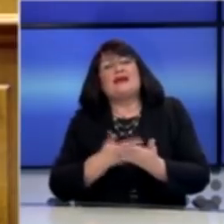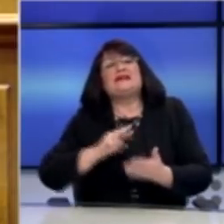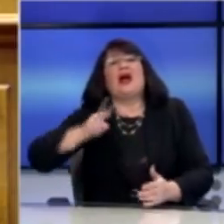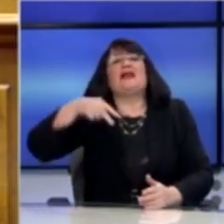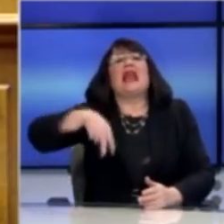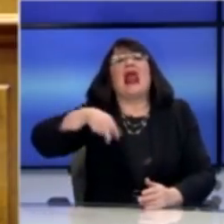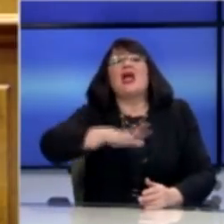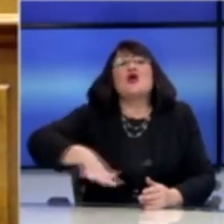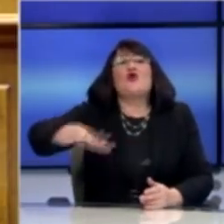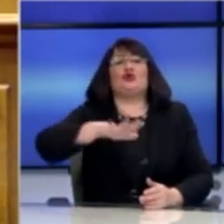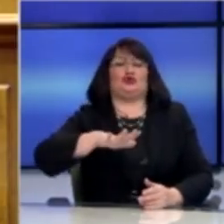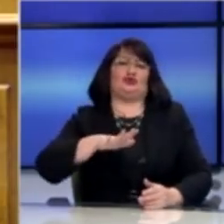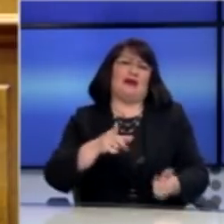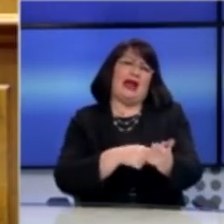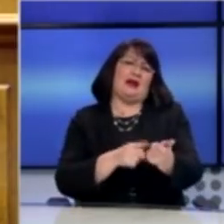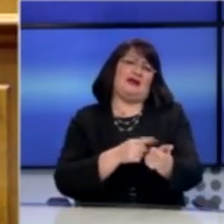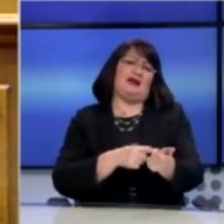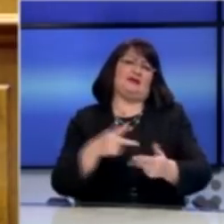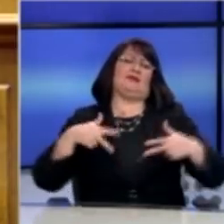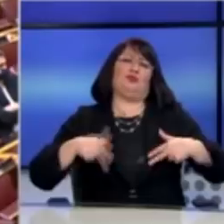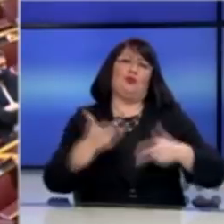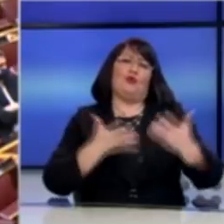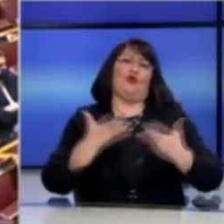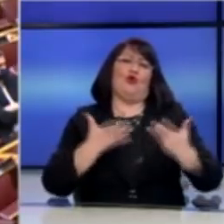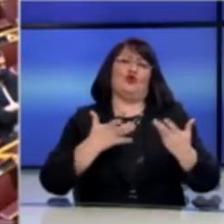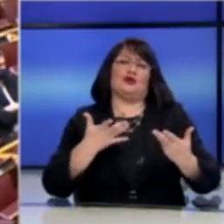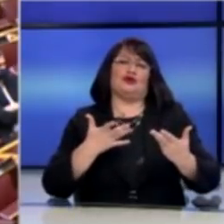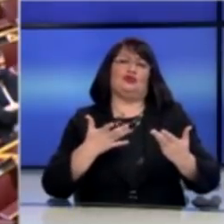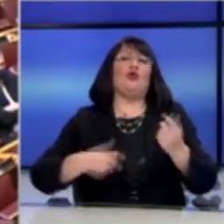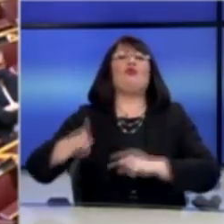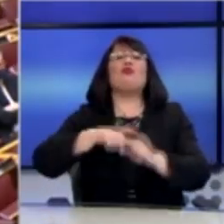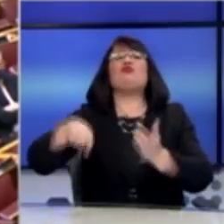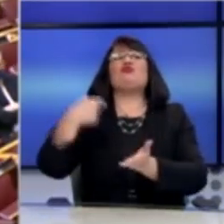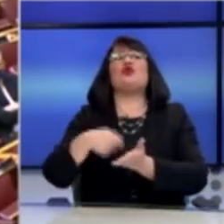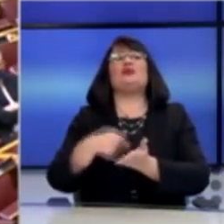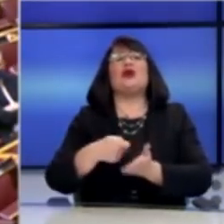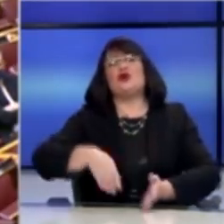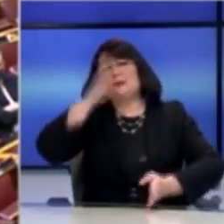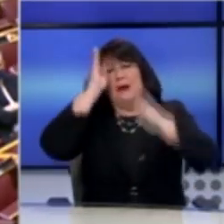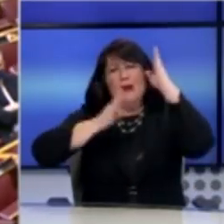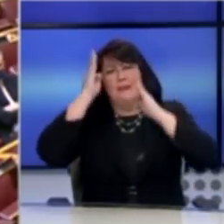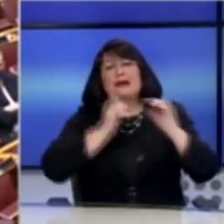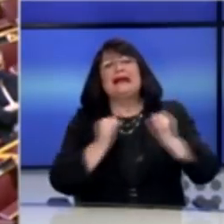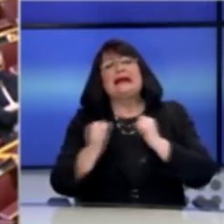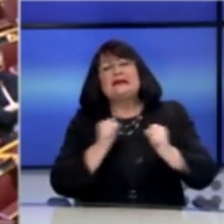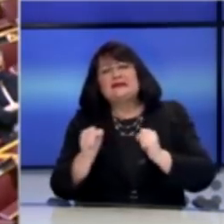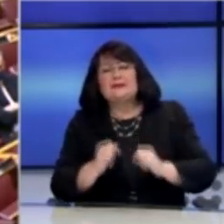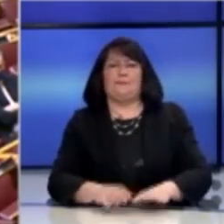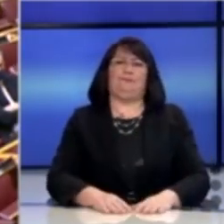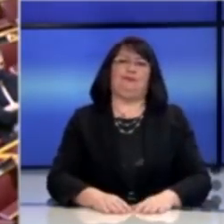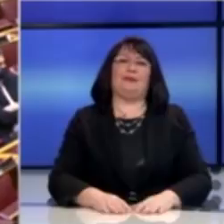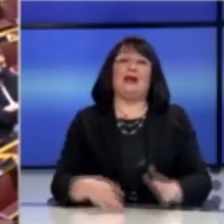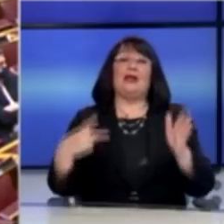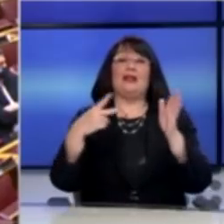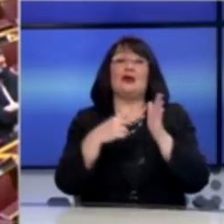του προϋπολογισμού κάθε χρονιά, για να δείξουμε ποιος πληρώνει δηλαδή την κρίση. Για το